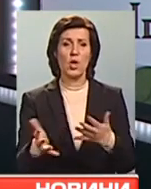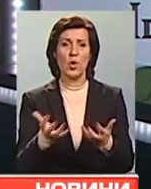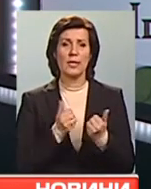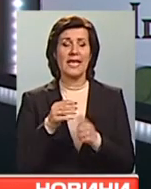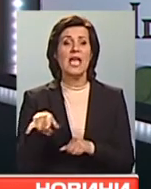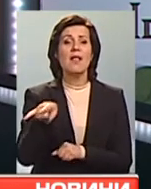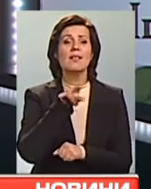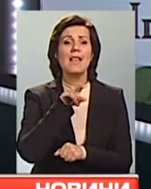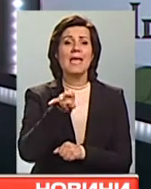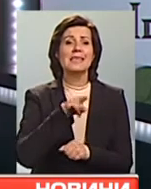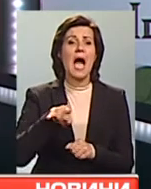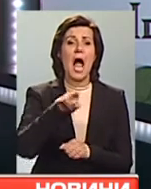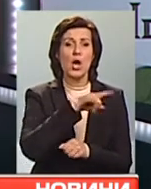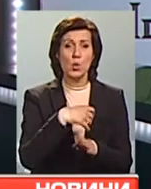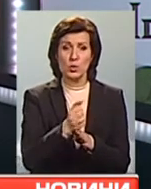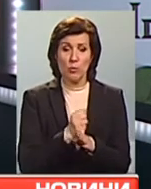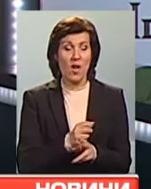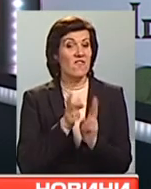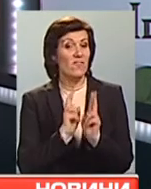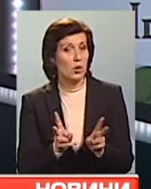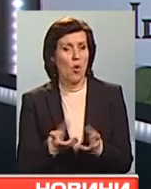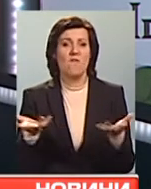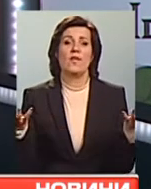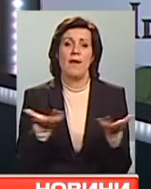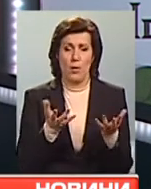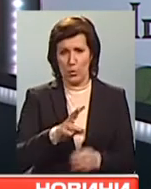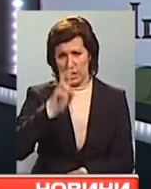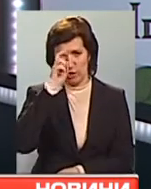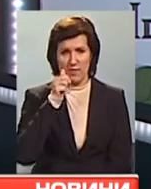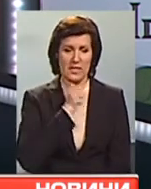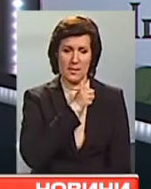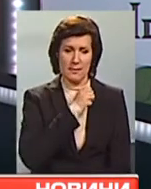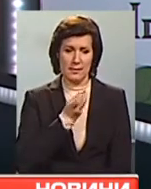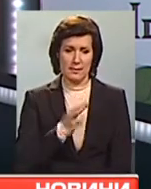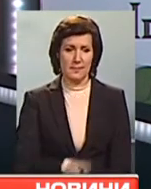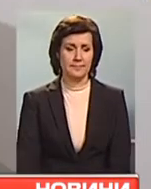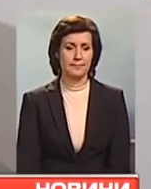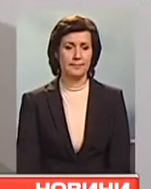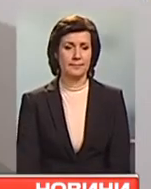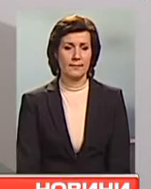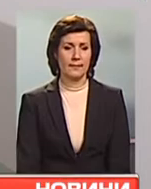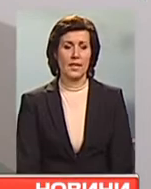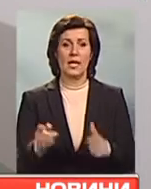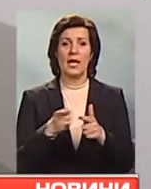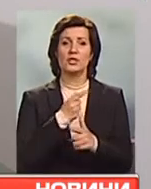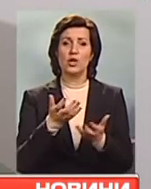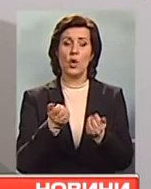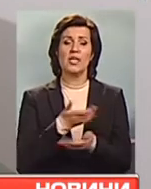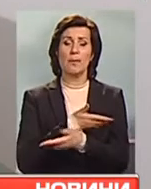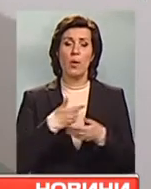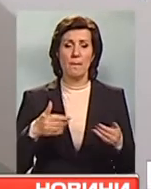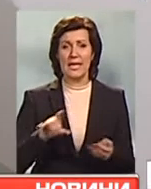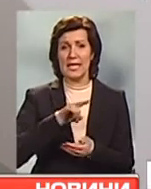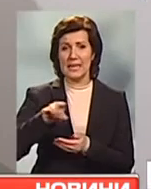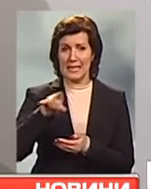і летальну зброю. Від кого і яку – це державна таємниця. Чи отримуємо ми